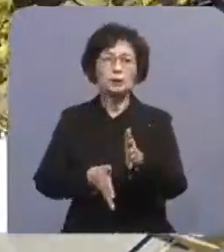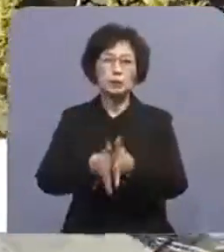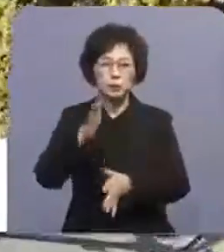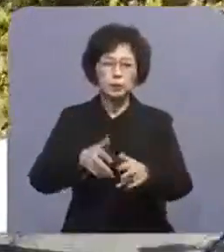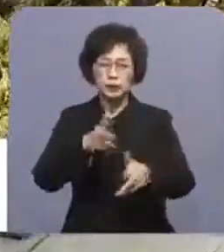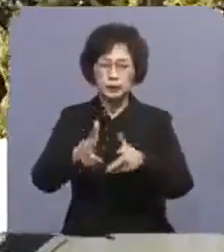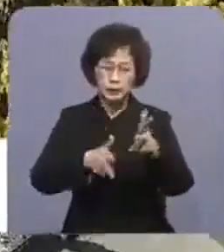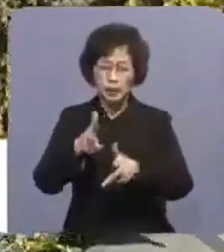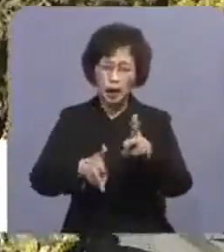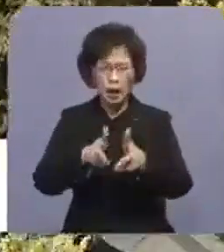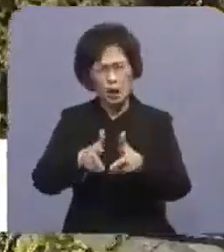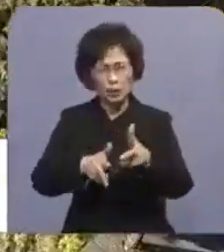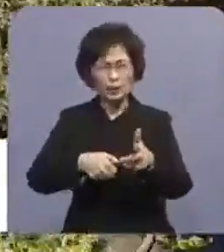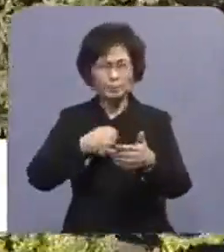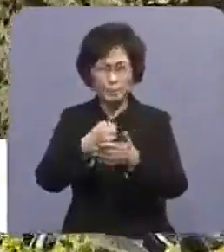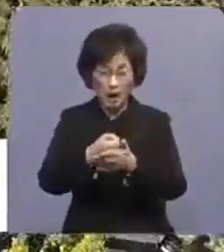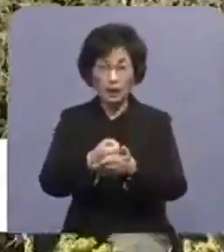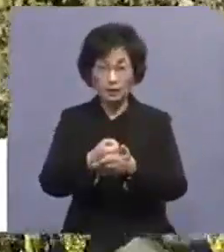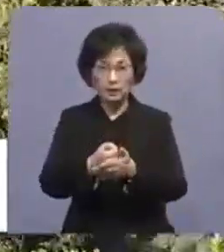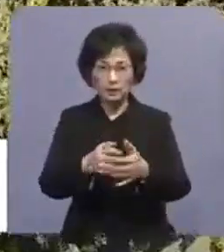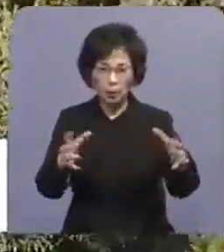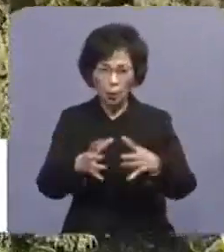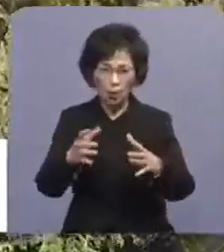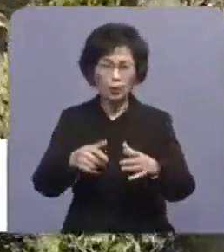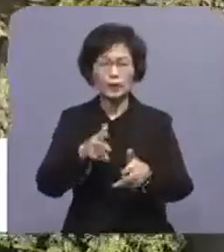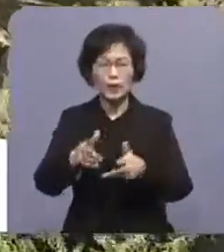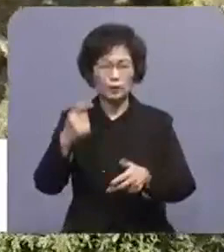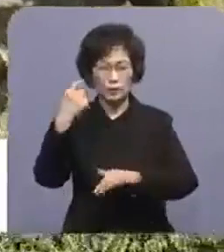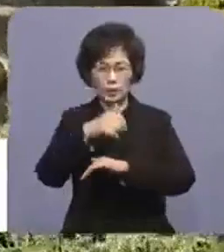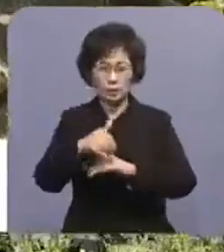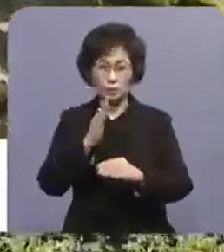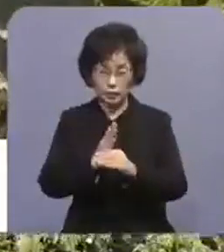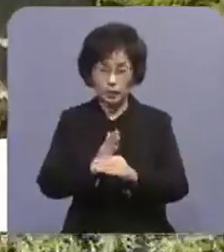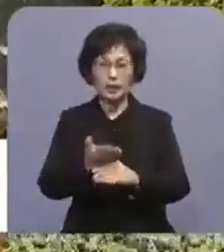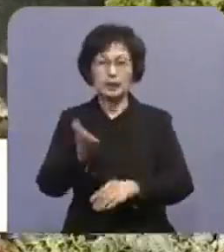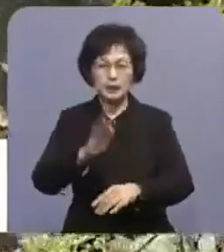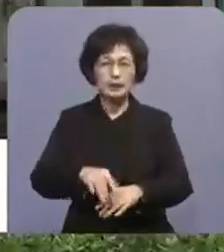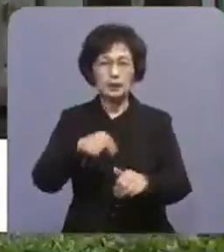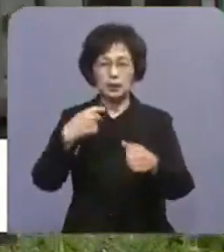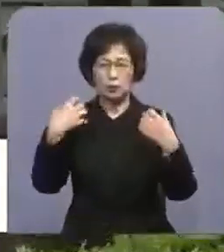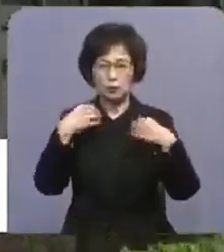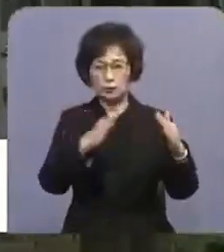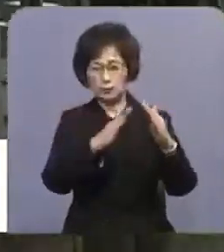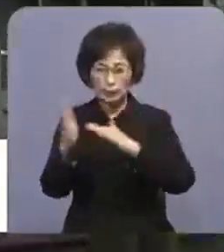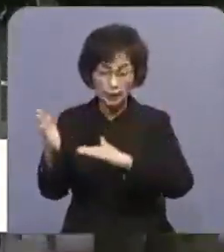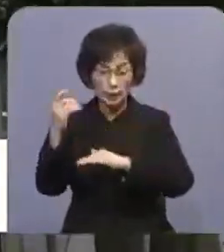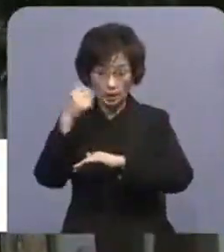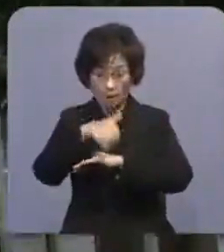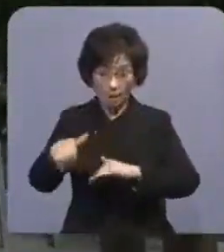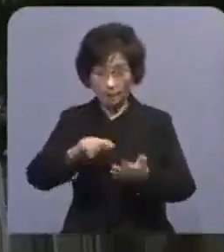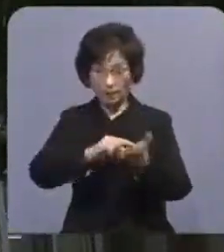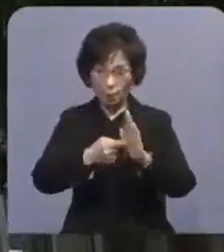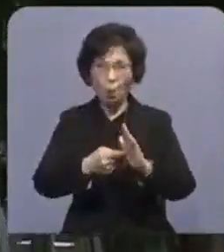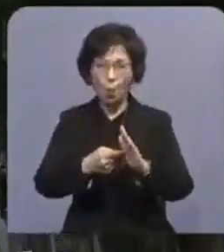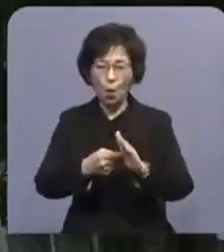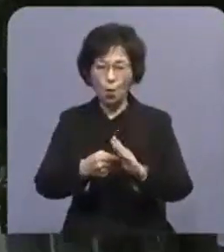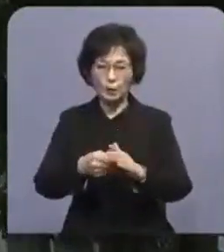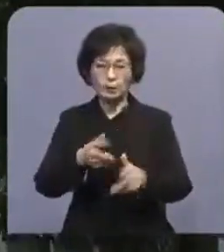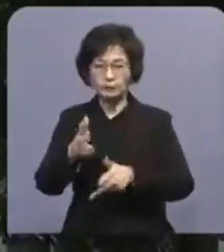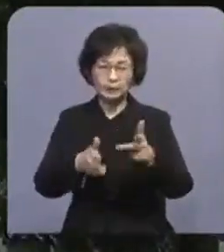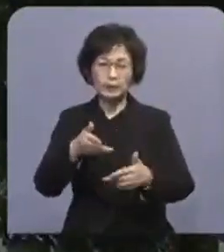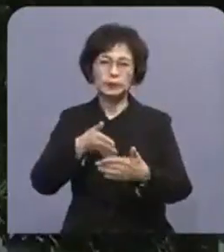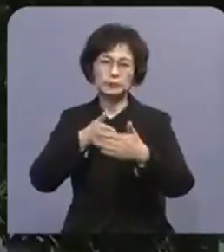국토교통부 공모사업으로 개발할 계획이었습니다. 하지만 교육청이 청사이전 계획을 발표해 공모사업 신청조차